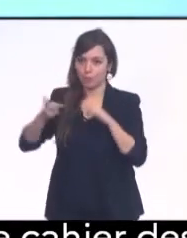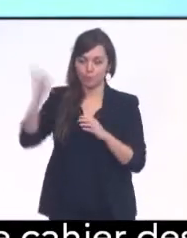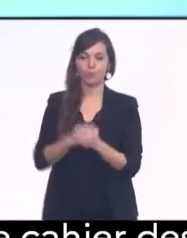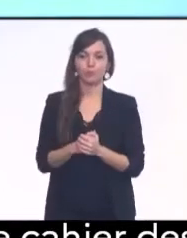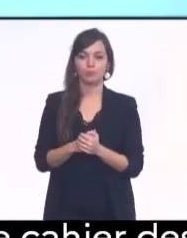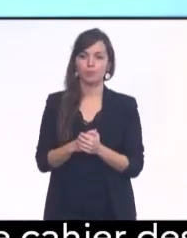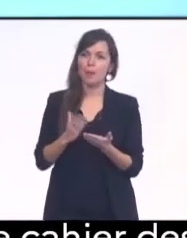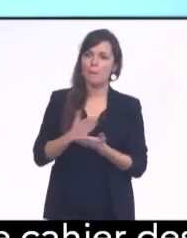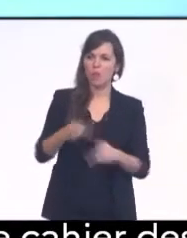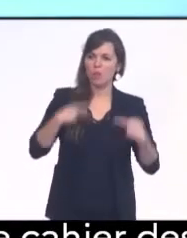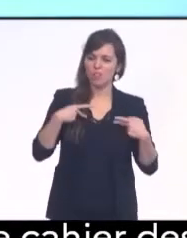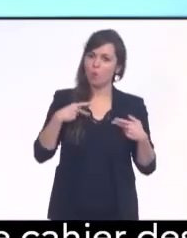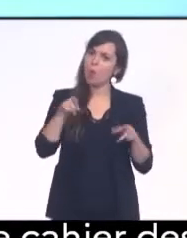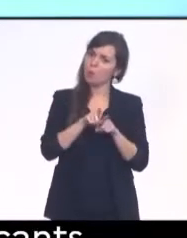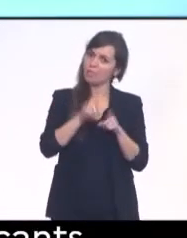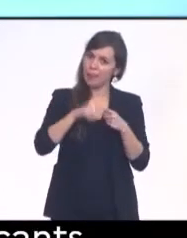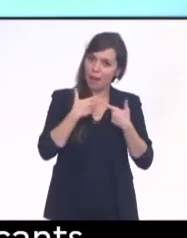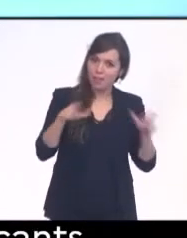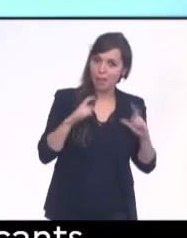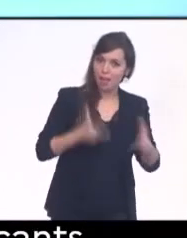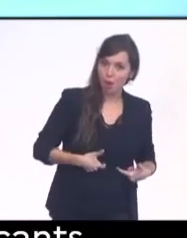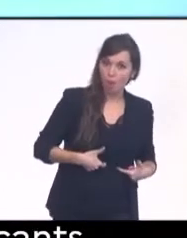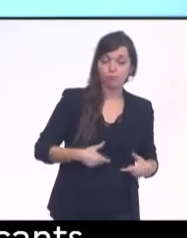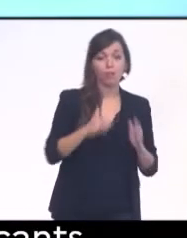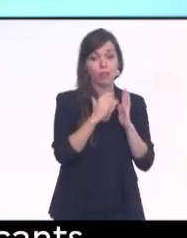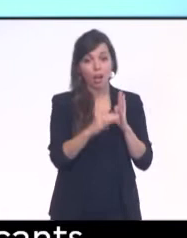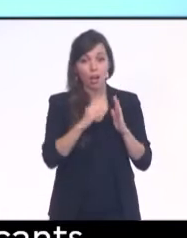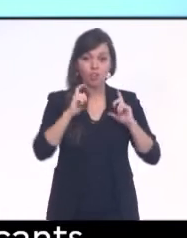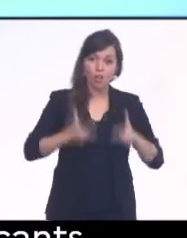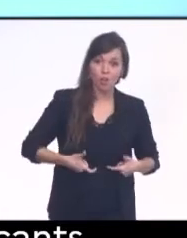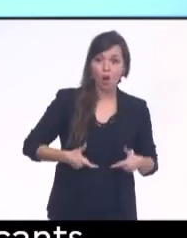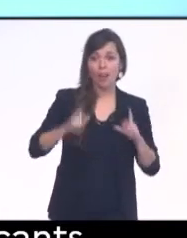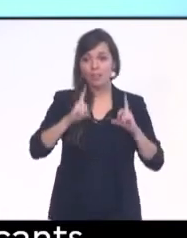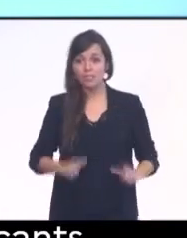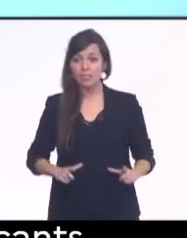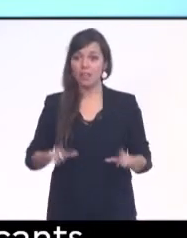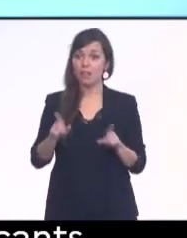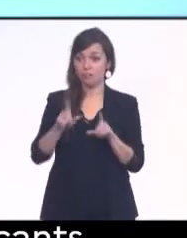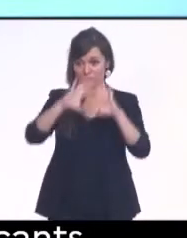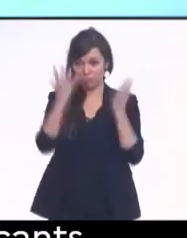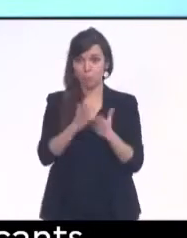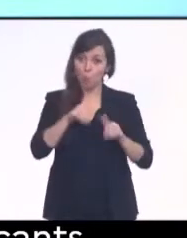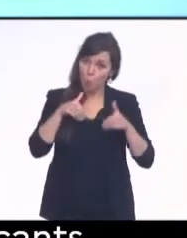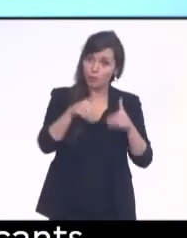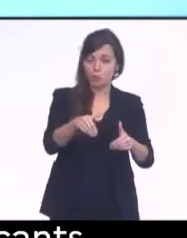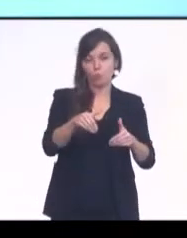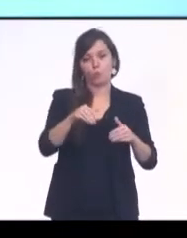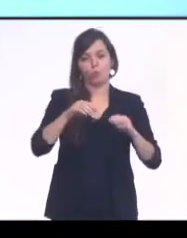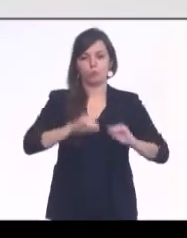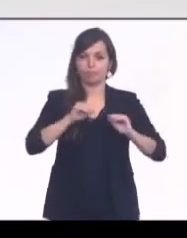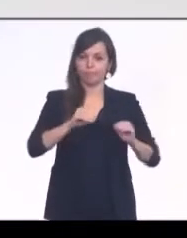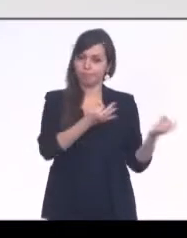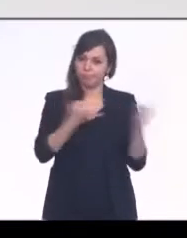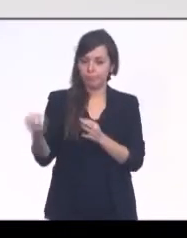l'école. Les crèches, écoles, collèges, lycées restent ouverts pour permettre la continuité scolaire et pédagogique.